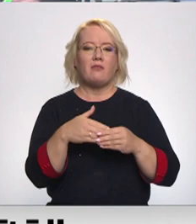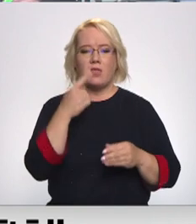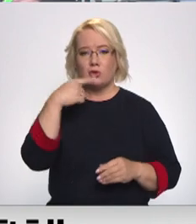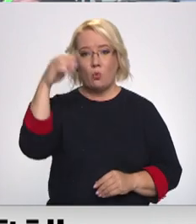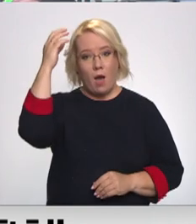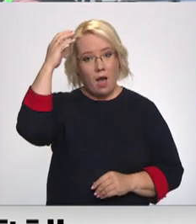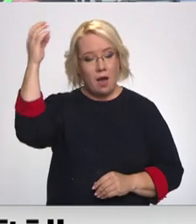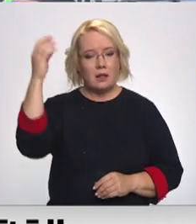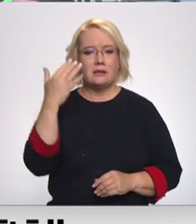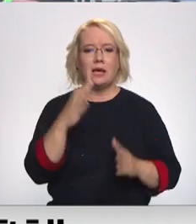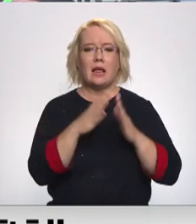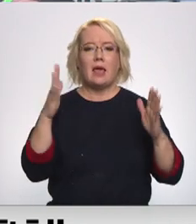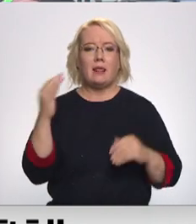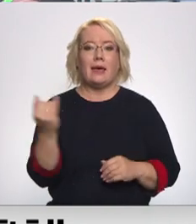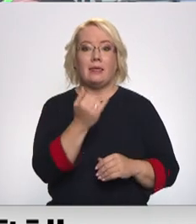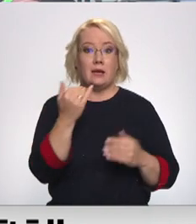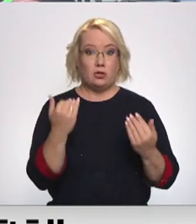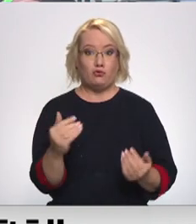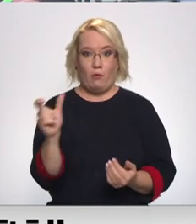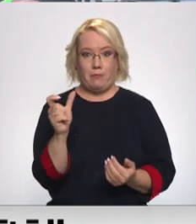karalienes. Cik liela interese ir šobrīd?